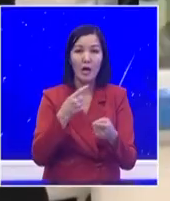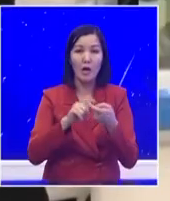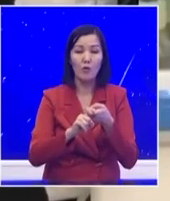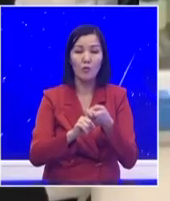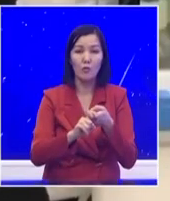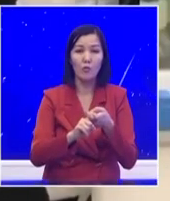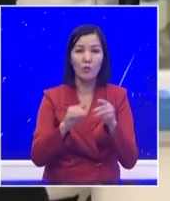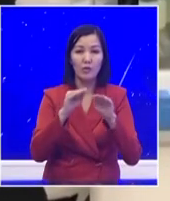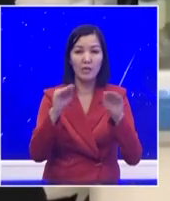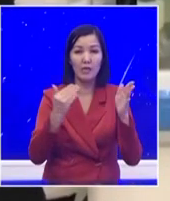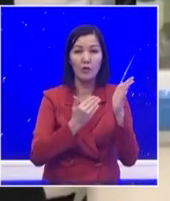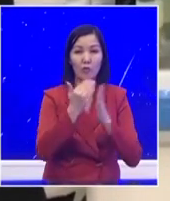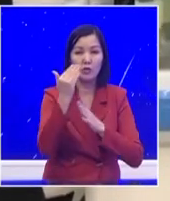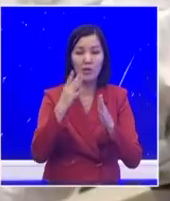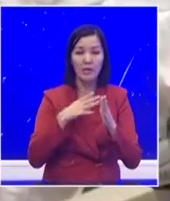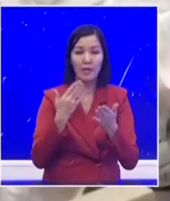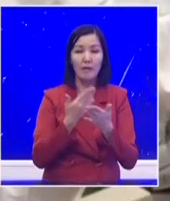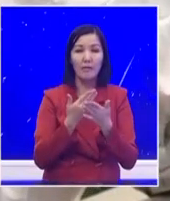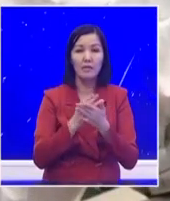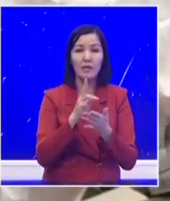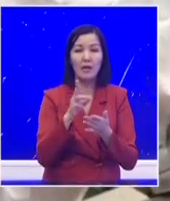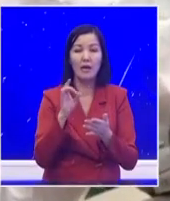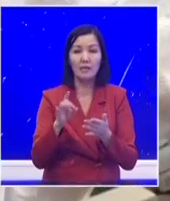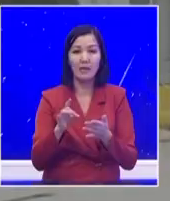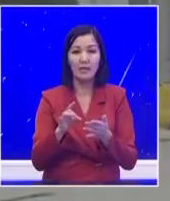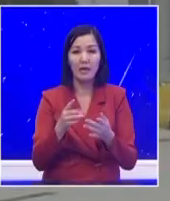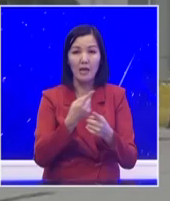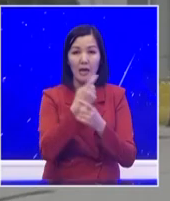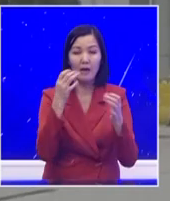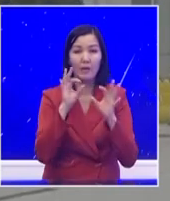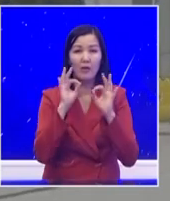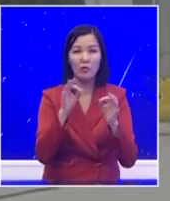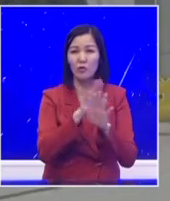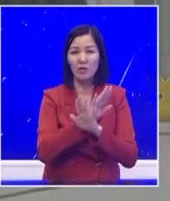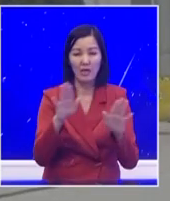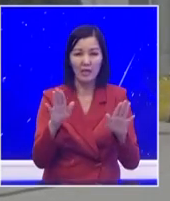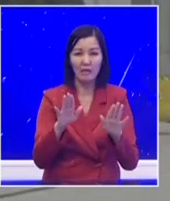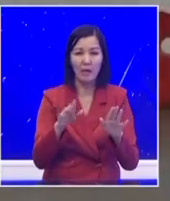жұқтыру деңгейі көтерілген. Мәселен, қаңтарда Уханда ақпарат дұрыс таратылмай,